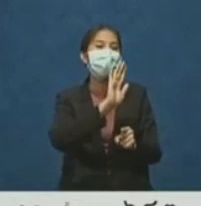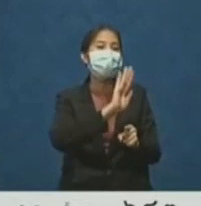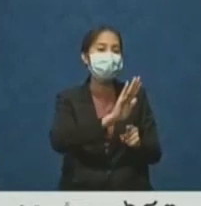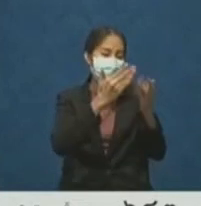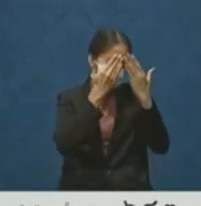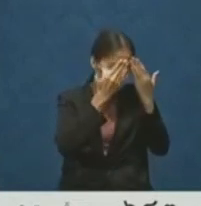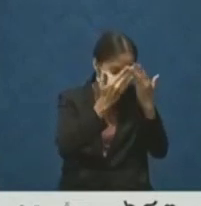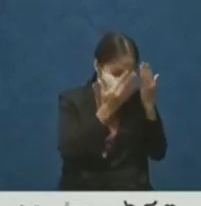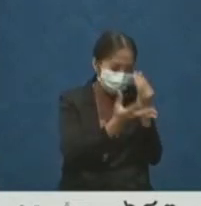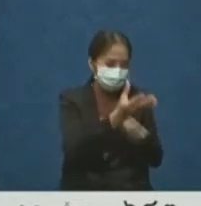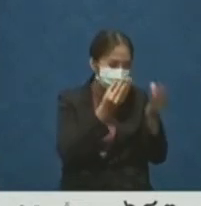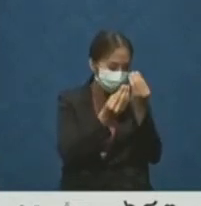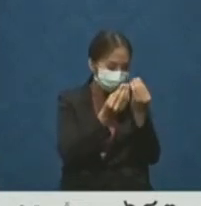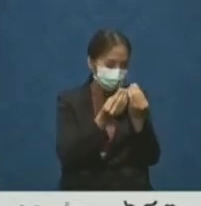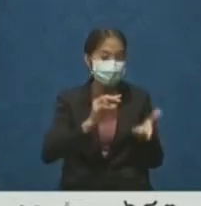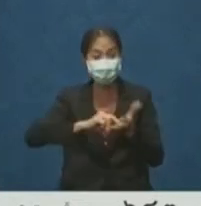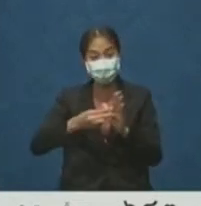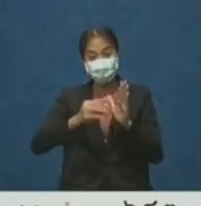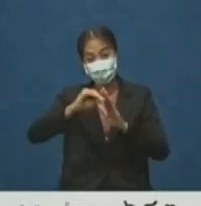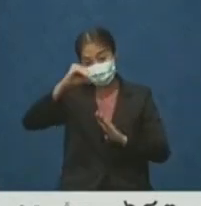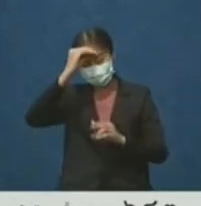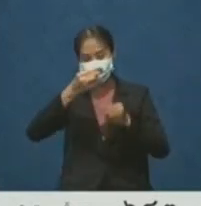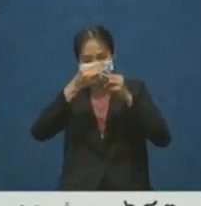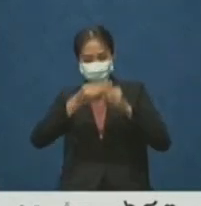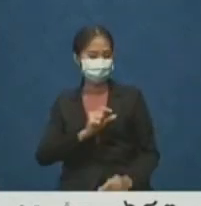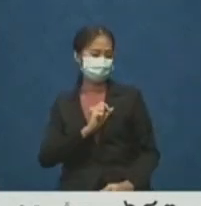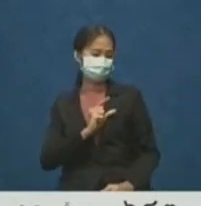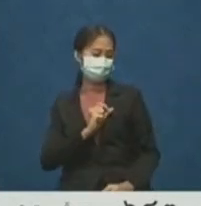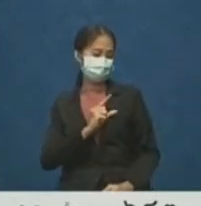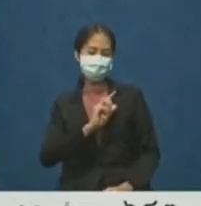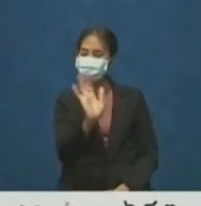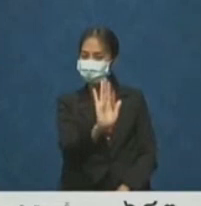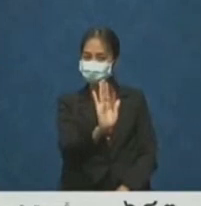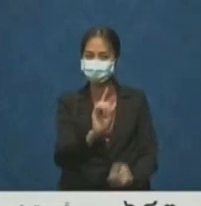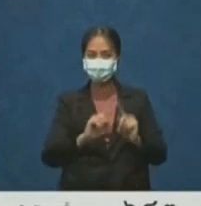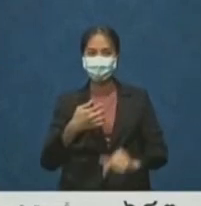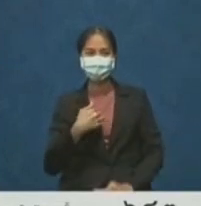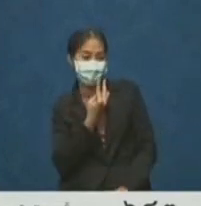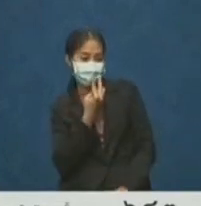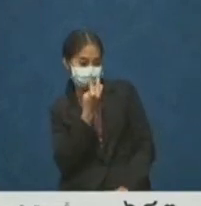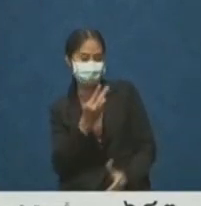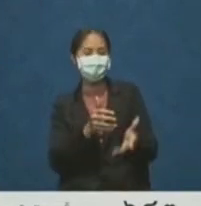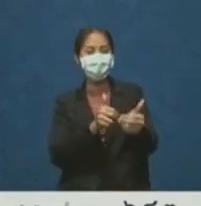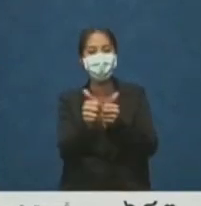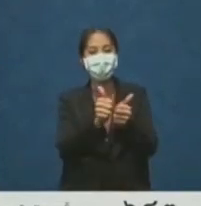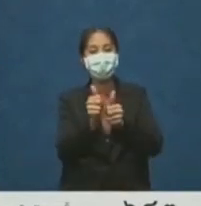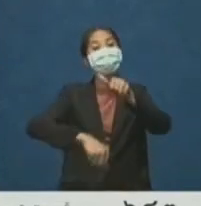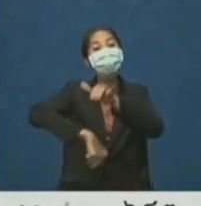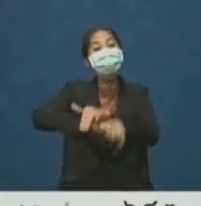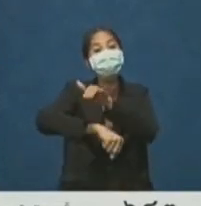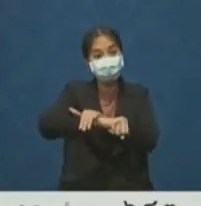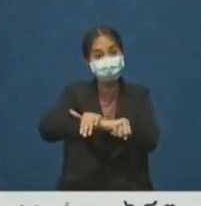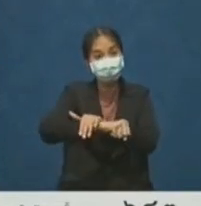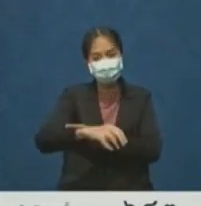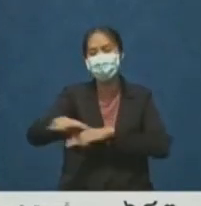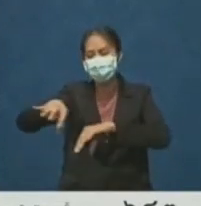าหลักอิสลามศึกษาไม่ใช่เรียนศาสนาผมเนี่ยเห็นการจัดขันฟุตบอลกาตาร์ได้ไหมเ